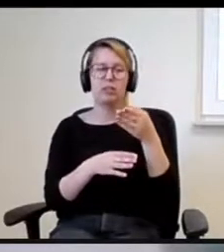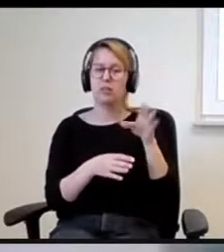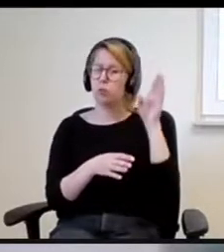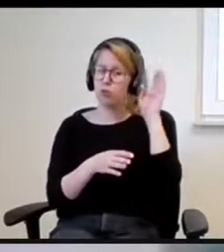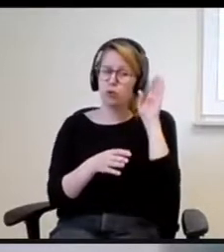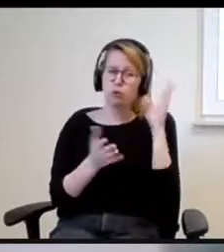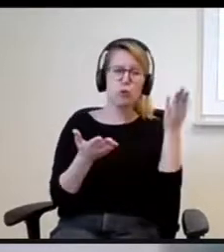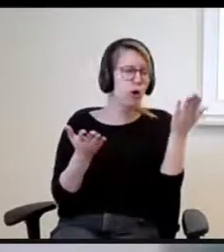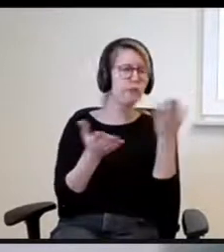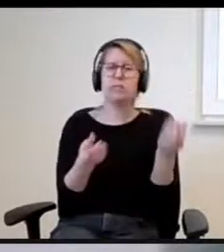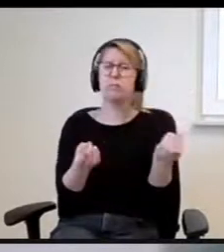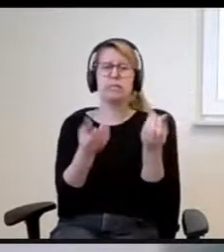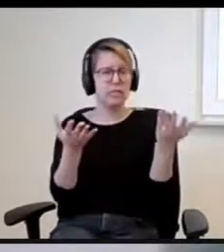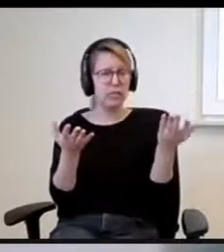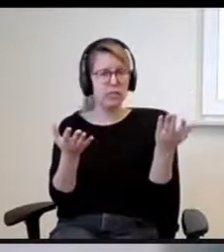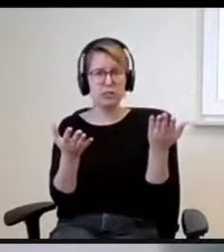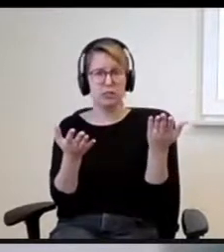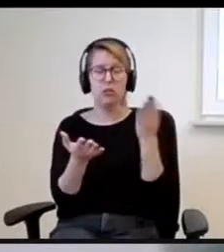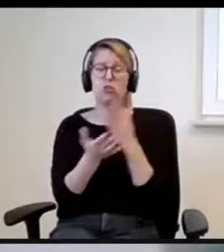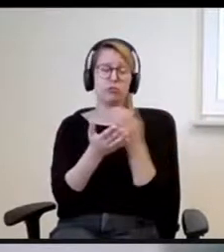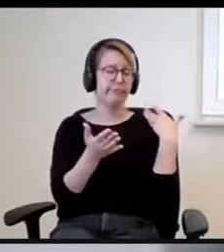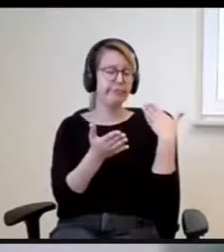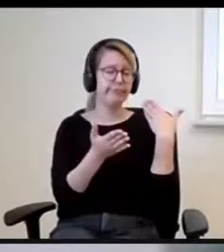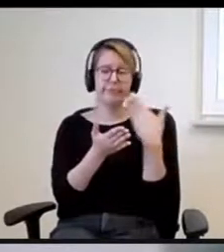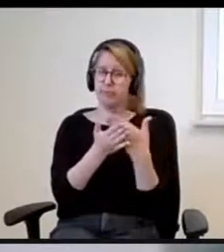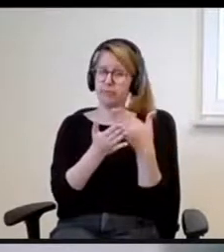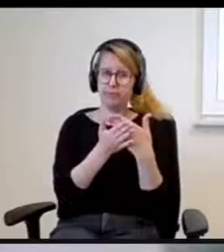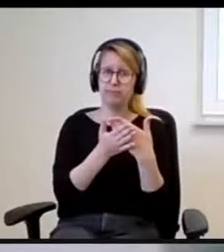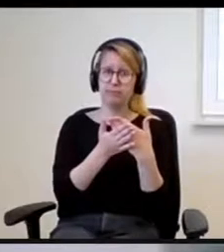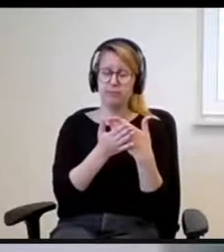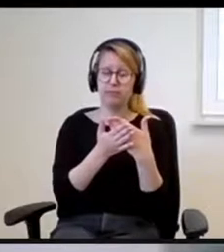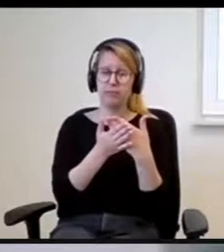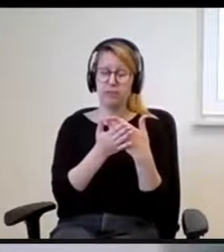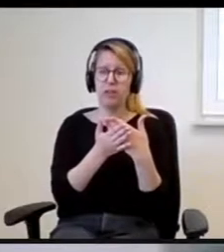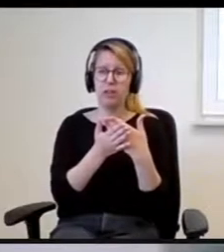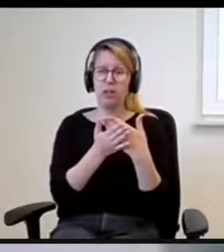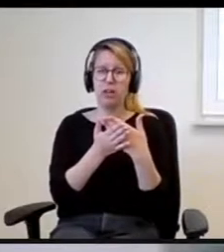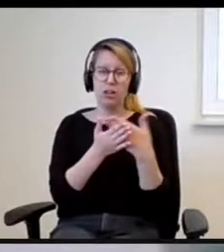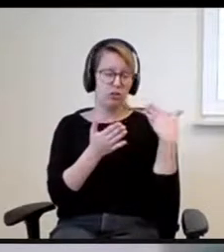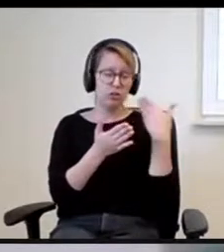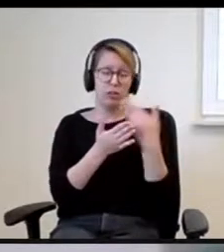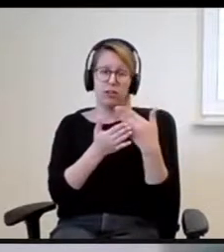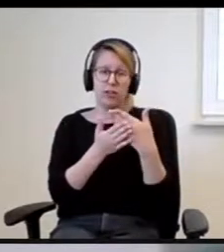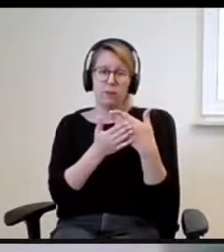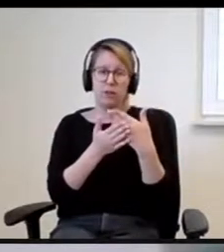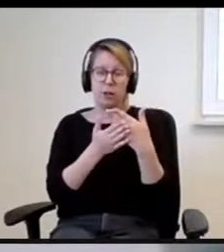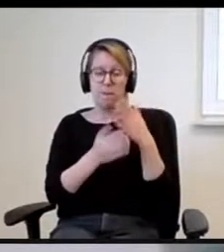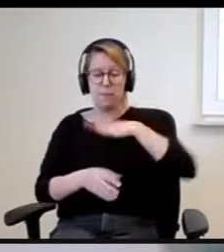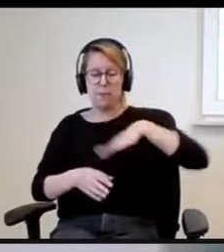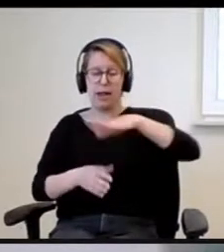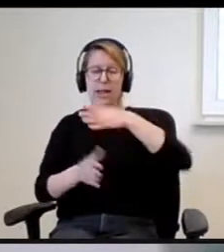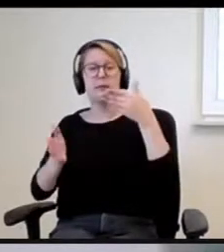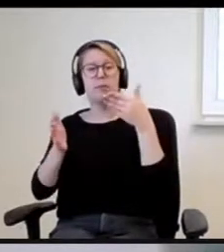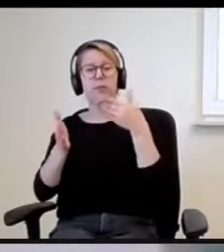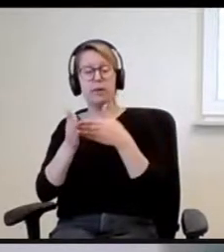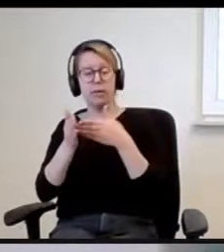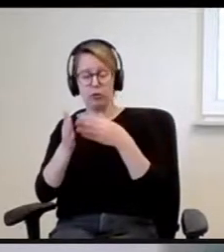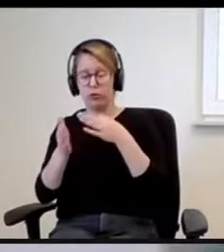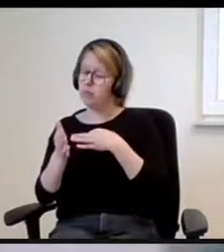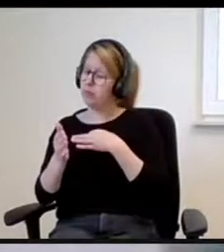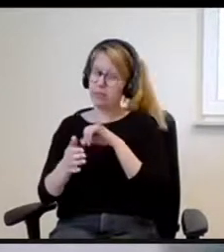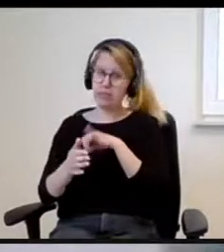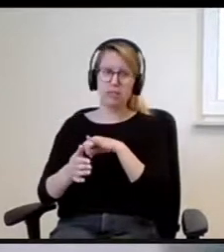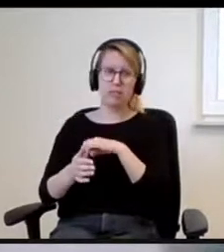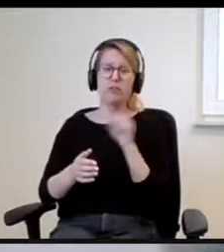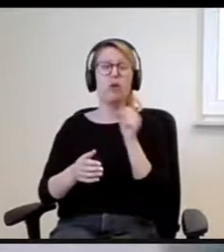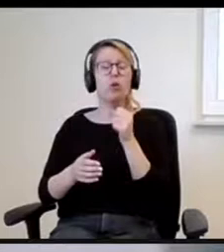intéressé sur les handicaps. Pourquoi ? Parce que autour de moi, j'en ai quelques-uns. Je vois que, que